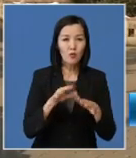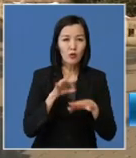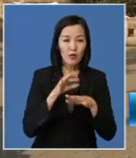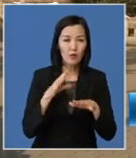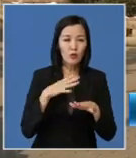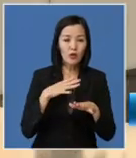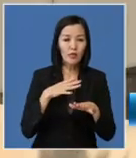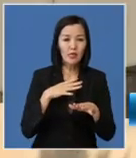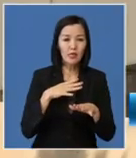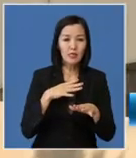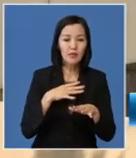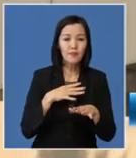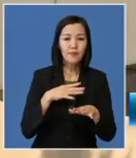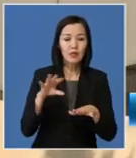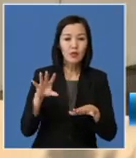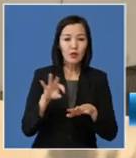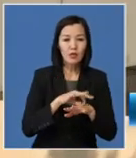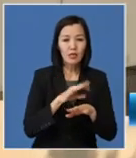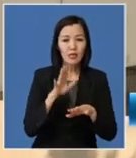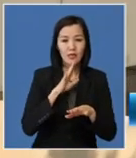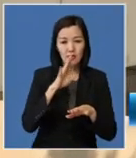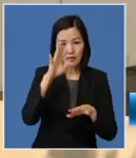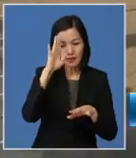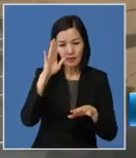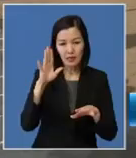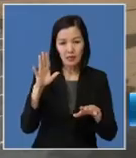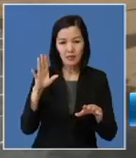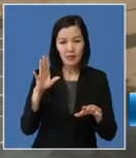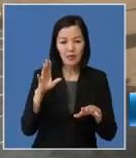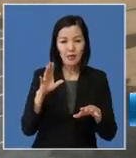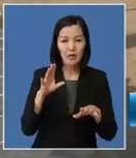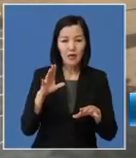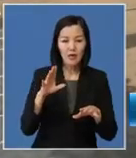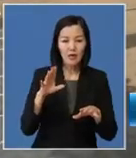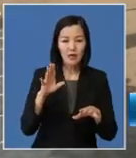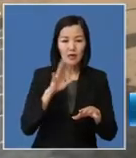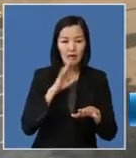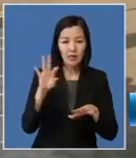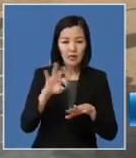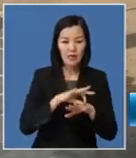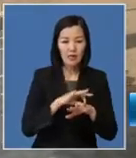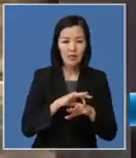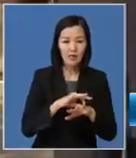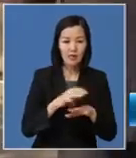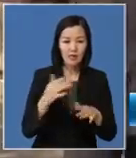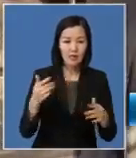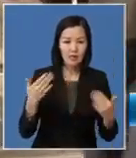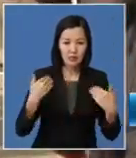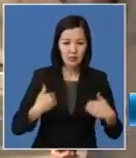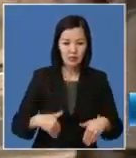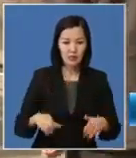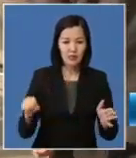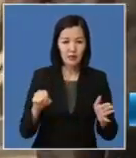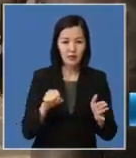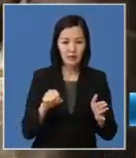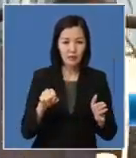ерлі зайыптылар арасындағы ұрсыз жанжалға ұласып, отағасы әйелін бірнеше жерінен пышақтаған көрінеді. Аталған оқиға бойынша тәртіп сақшылары жедел